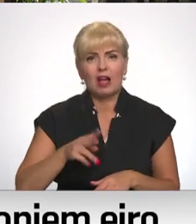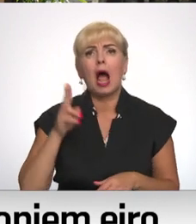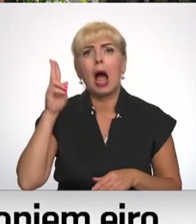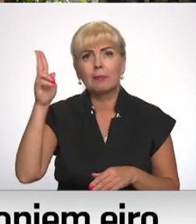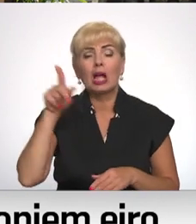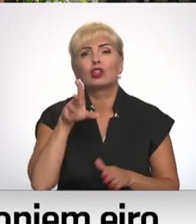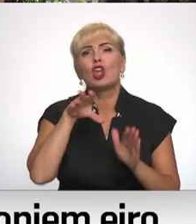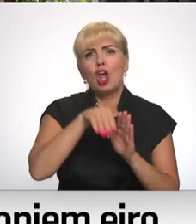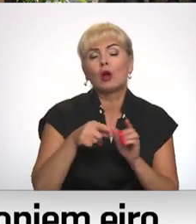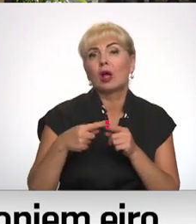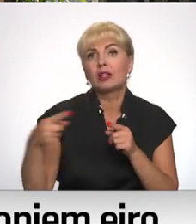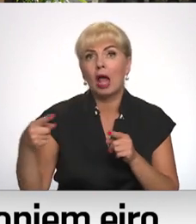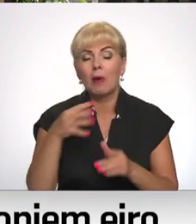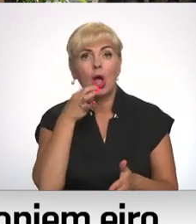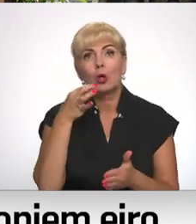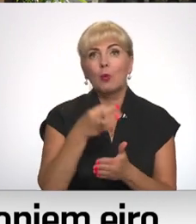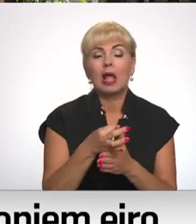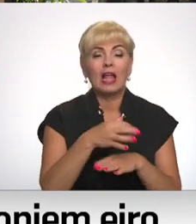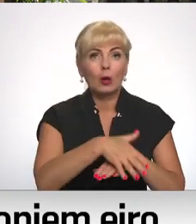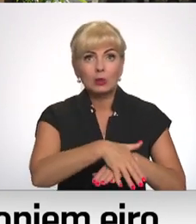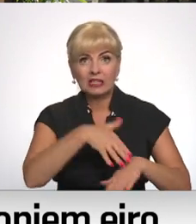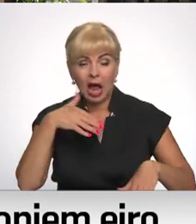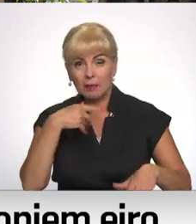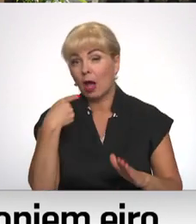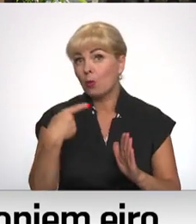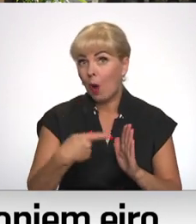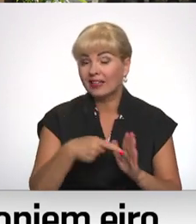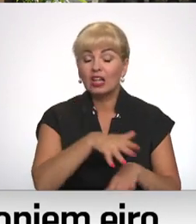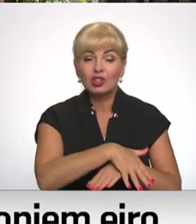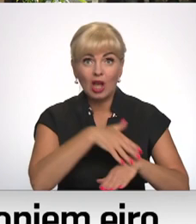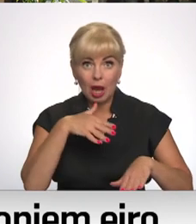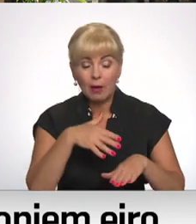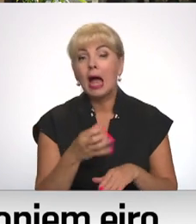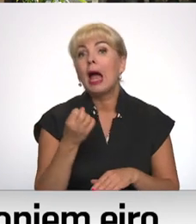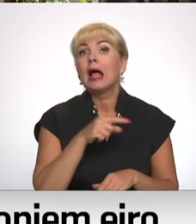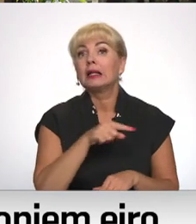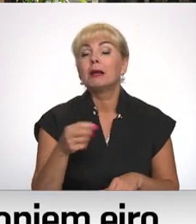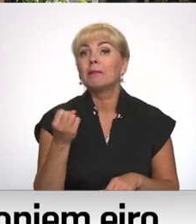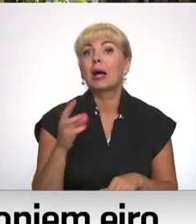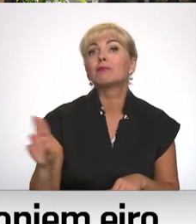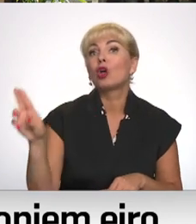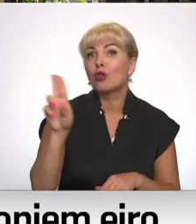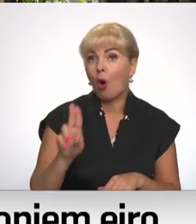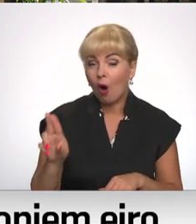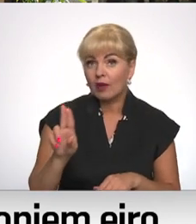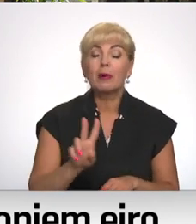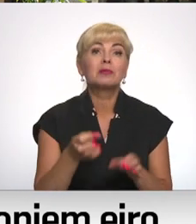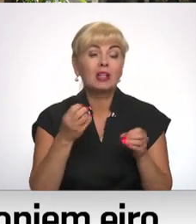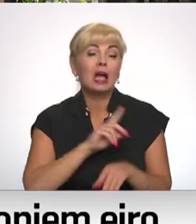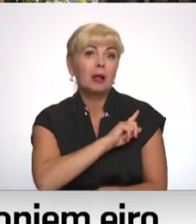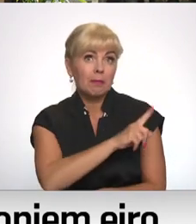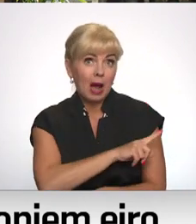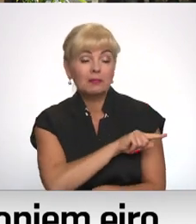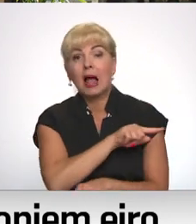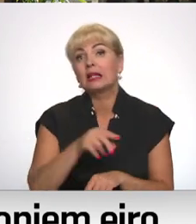tajā termiņā, ko mums ir noteikusi Saima. Saima mums ir noteikusi, kā jūs zināt, 15. novembri, un skaidrs, lai paspētu līdz